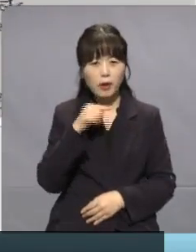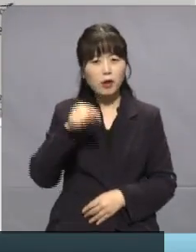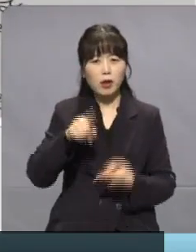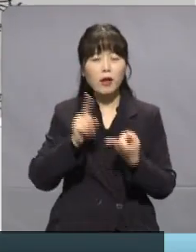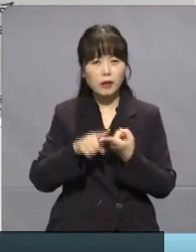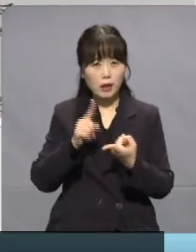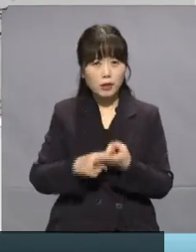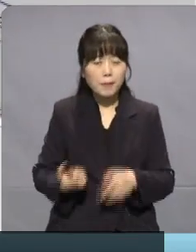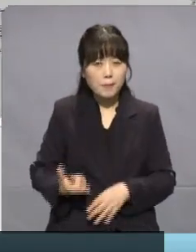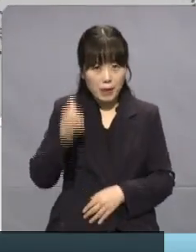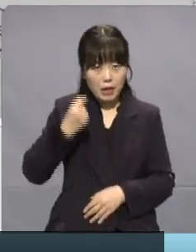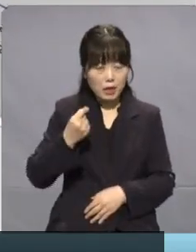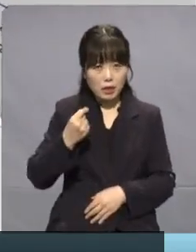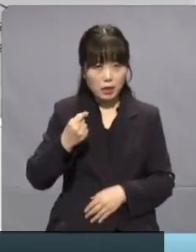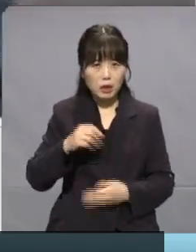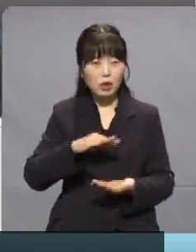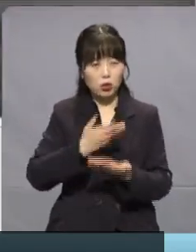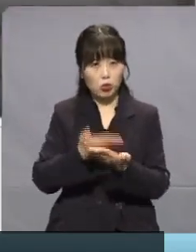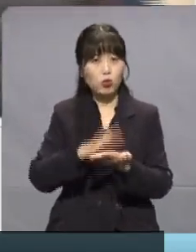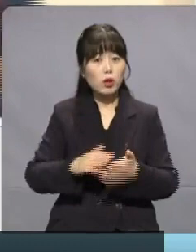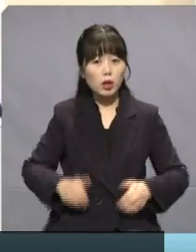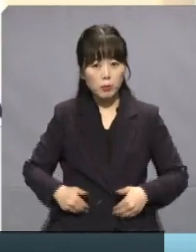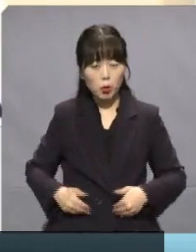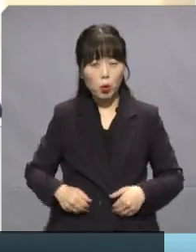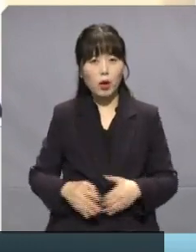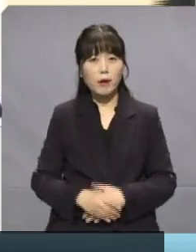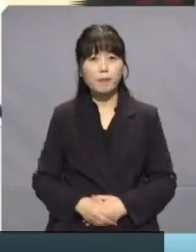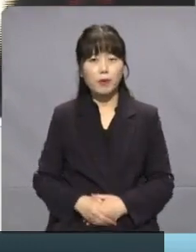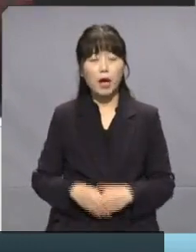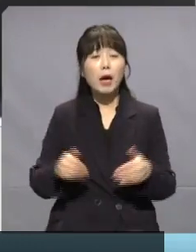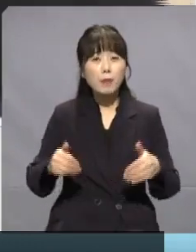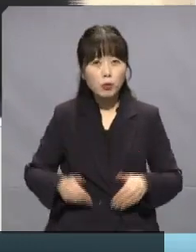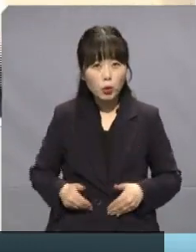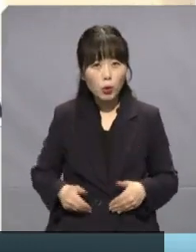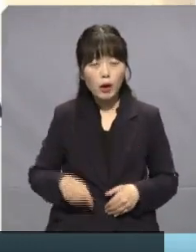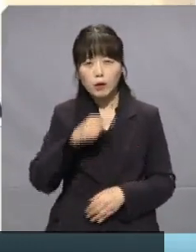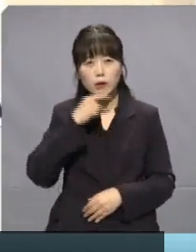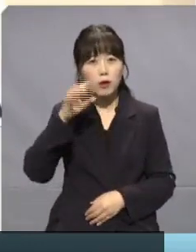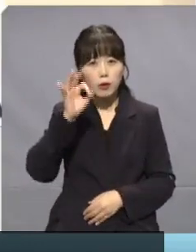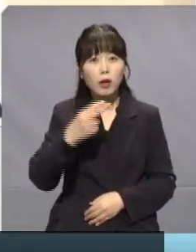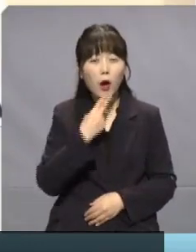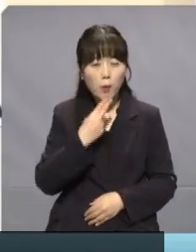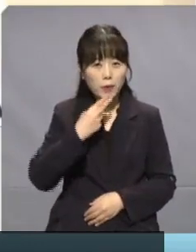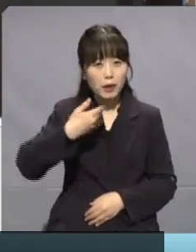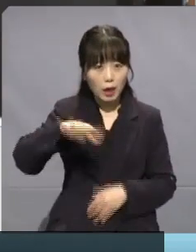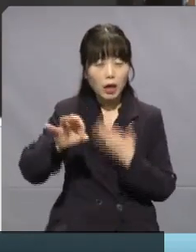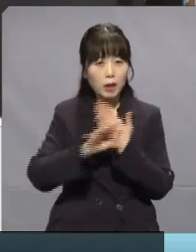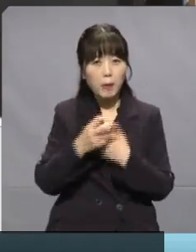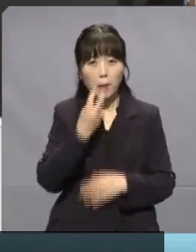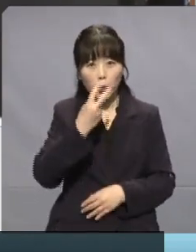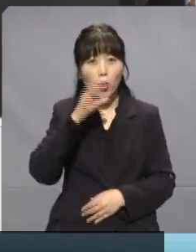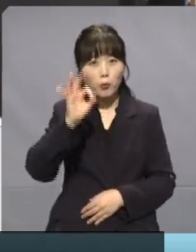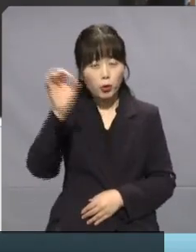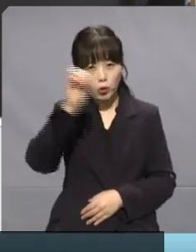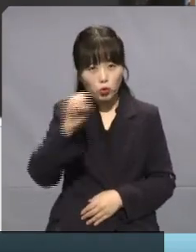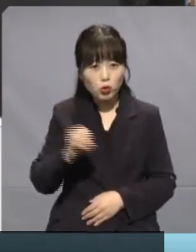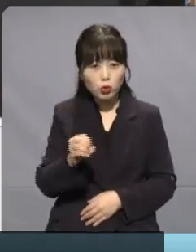그런 부분들이 빨리 가야 되고요 사실 필요한 우리가 적재 없이 갈라는 보험료율은